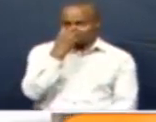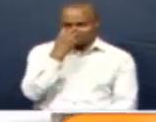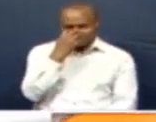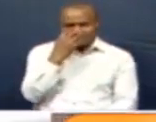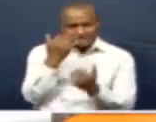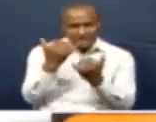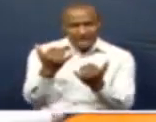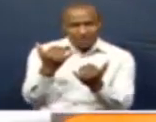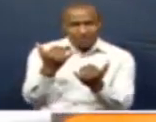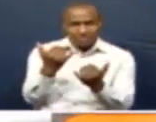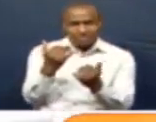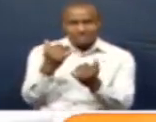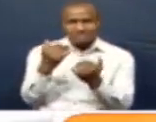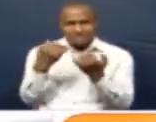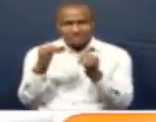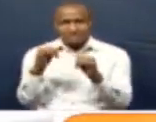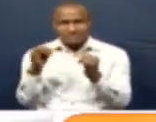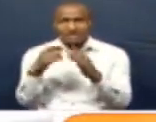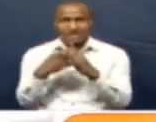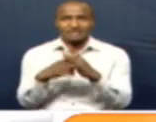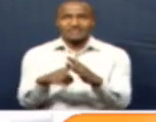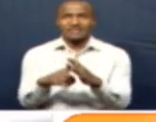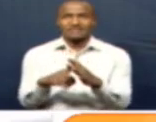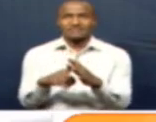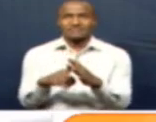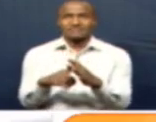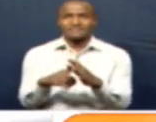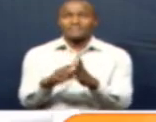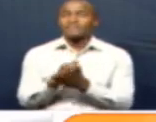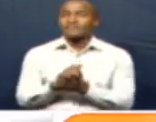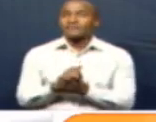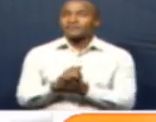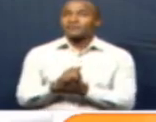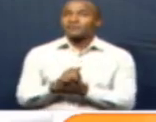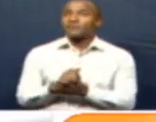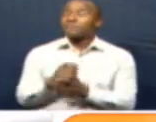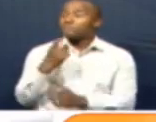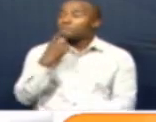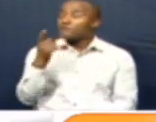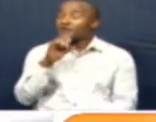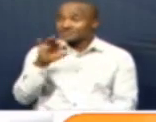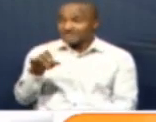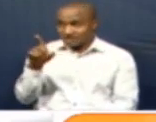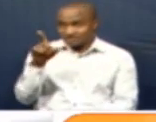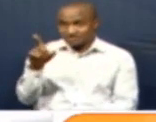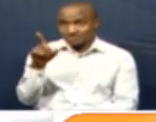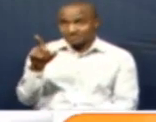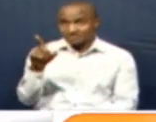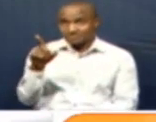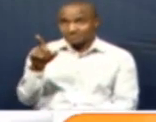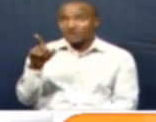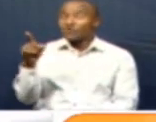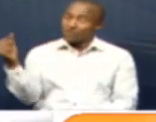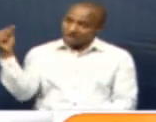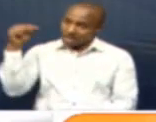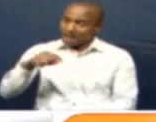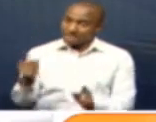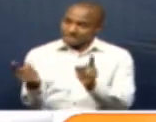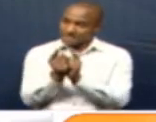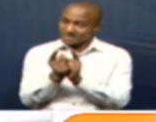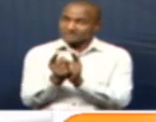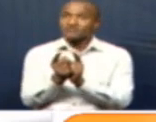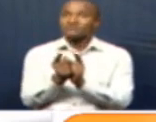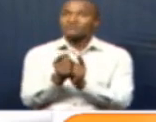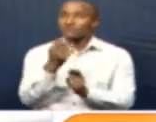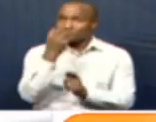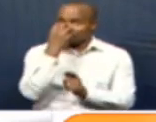mkono katika maeneo kadhaa. Na mimi nataka niibatie video hiyo mapema. Rafiki yangu sana. Wewe kuja tafuta William Ruto usalamie, ukae nyuma